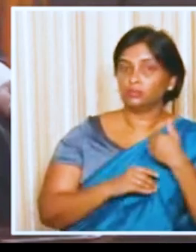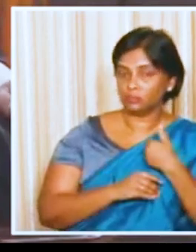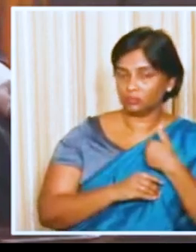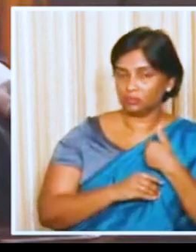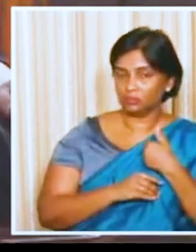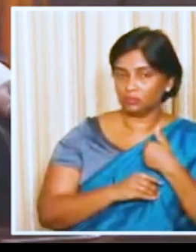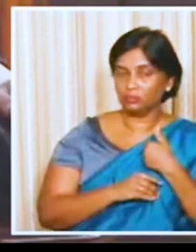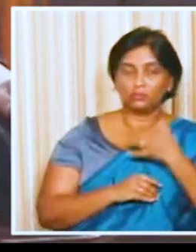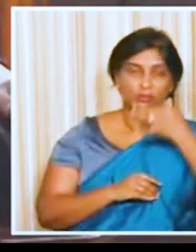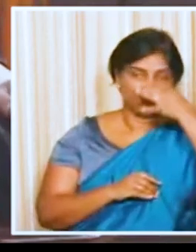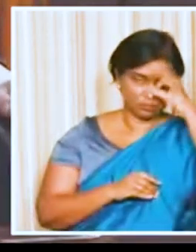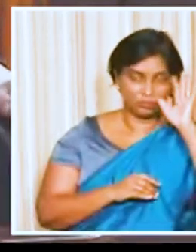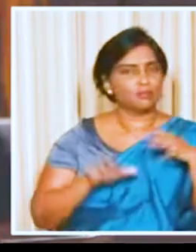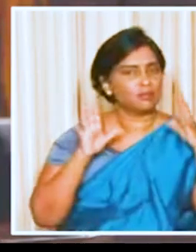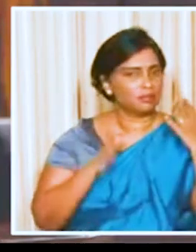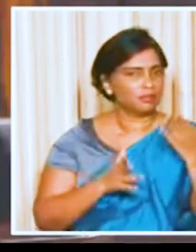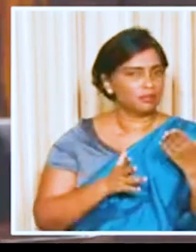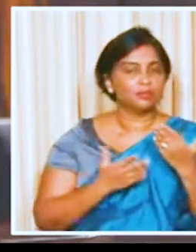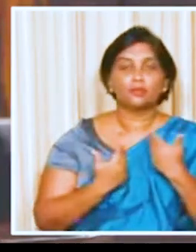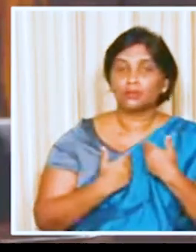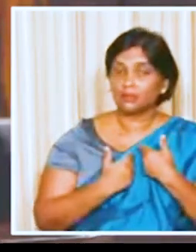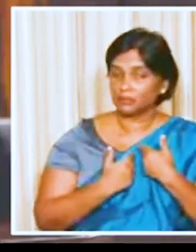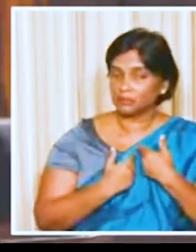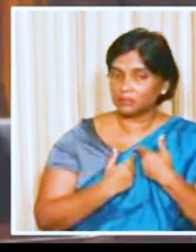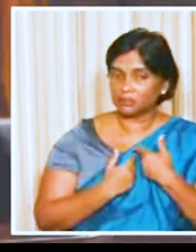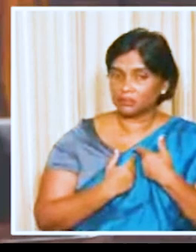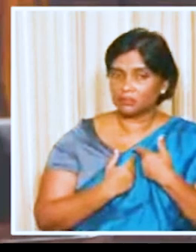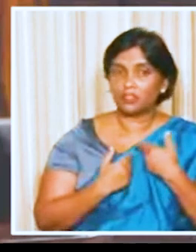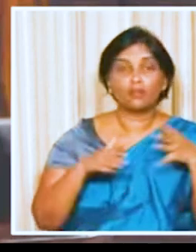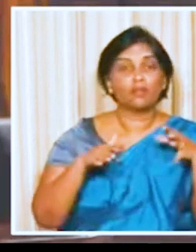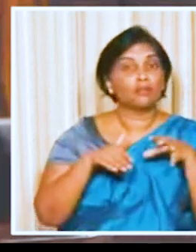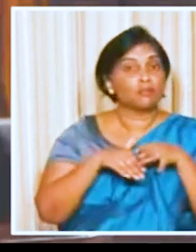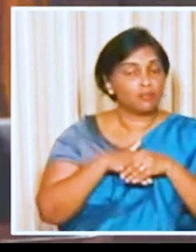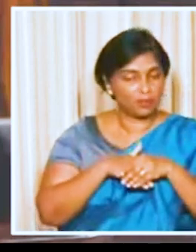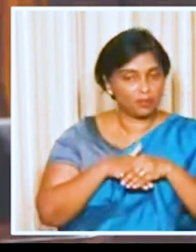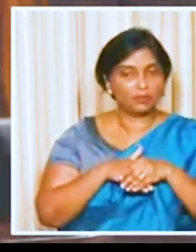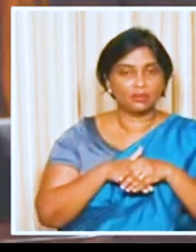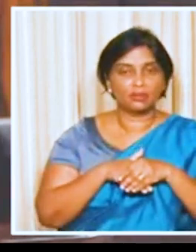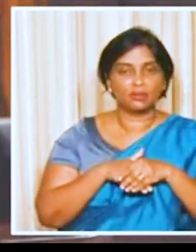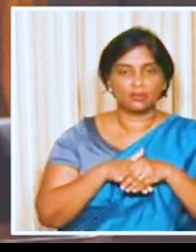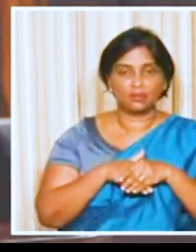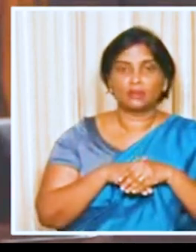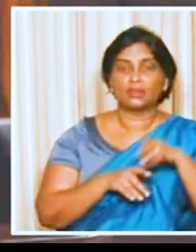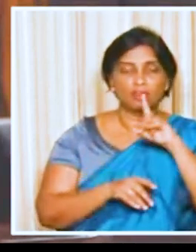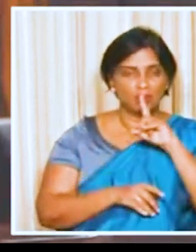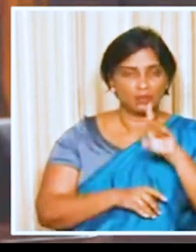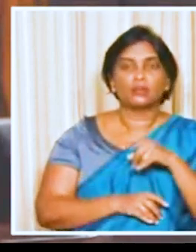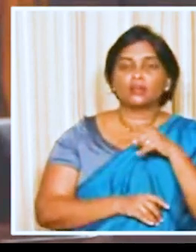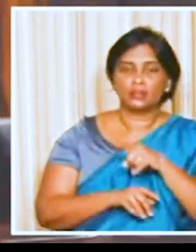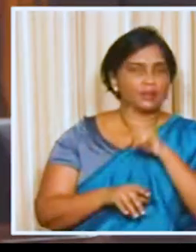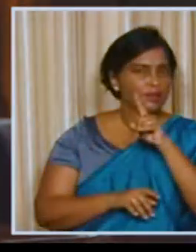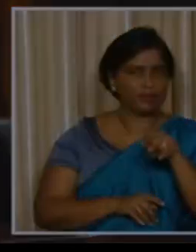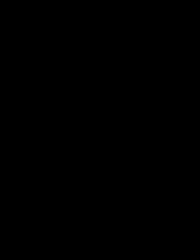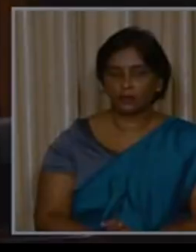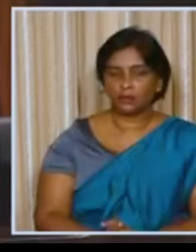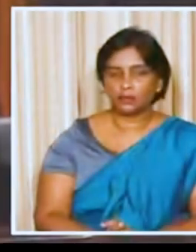நண்பர் இருக்கிறார்கள், இஸ்லாமிய நண்பர் இருக்கிறார்கள். ஆனால் அடிமுட்டாளுடைய கதைகளுக்கு நான் பதில் சொல்ல விரும்பாவிட்டாலும் மக்கள் இந்த பதிலை எதிர்பார்க்கும் காரணத்தினால் இந்த